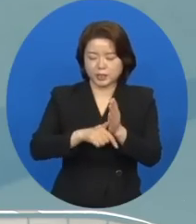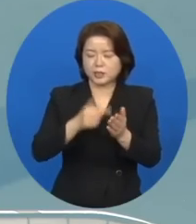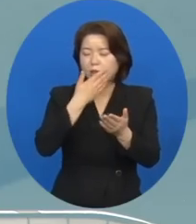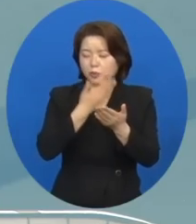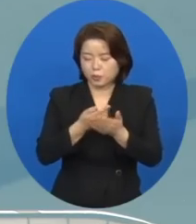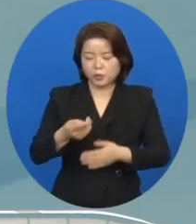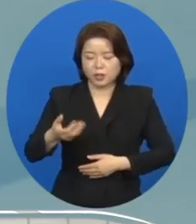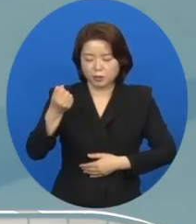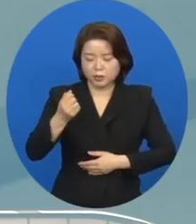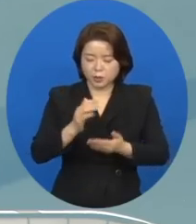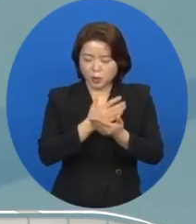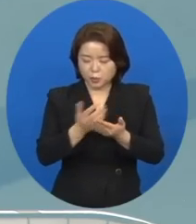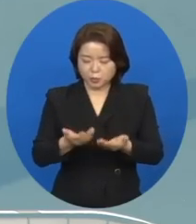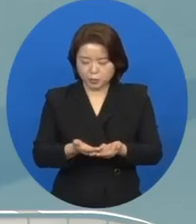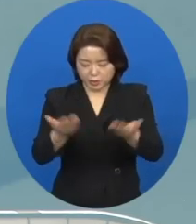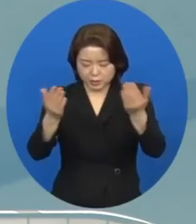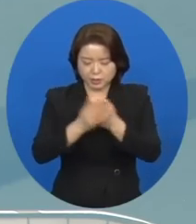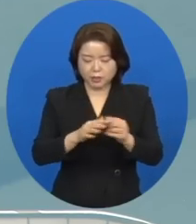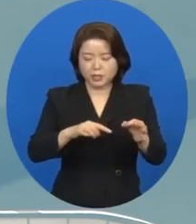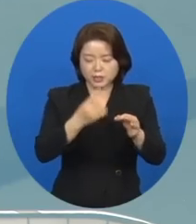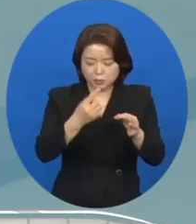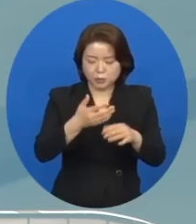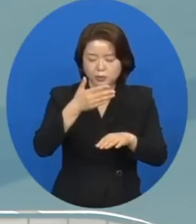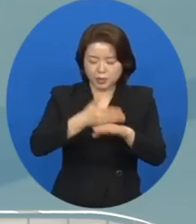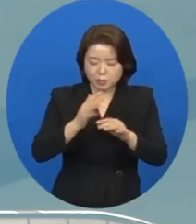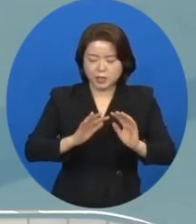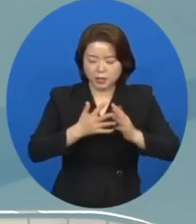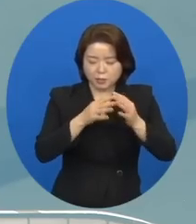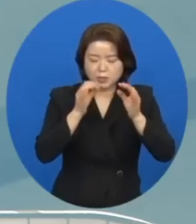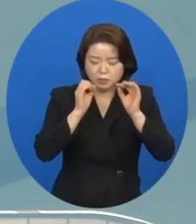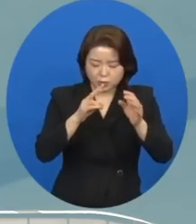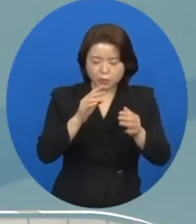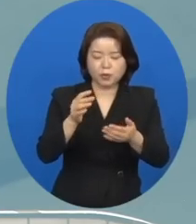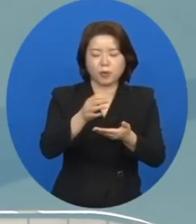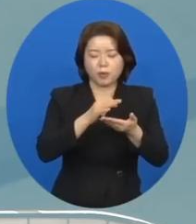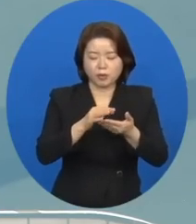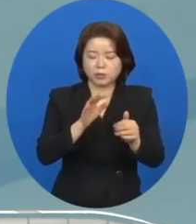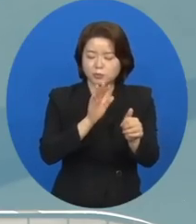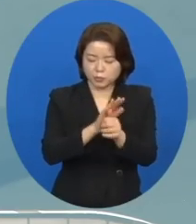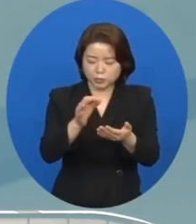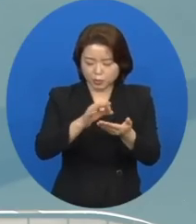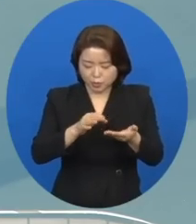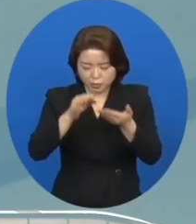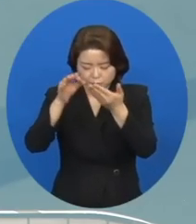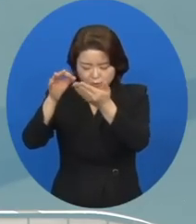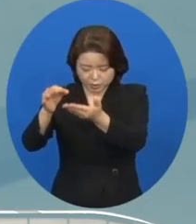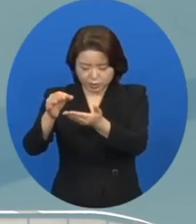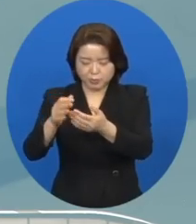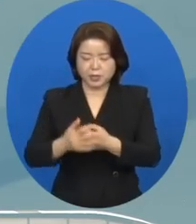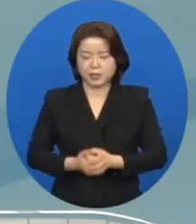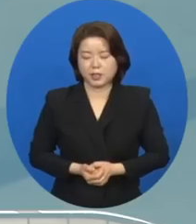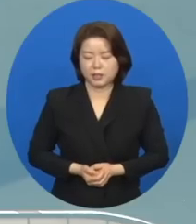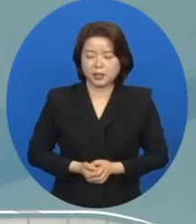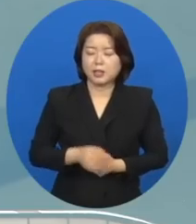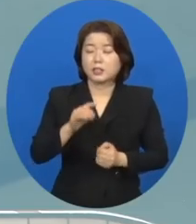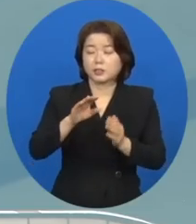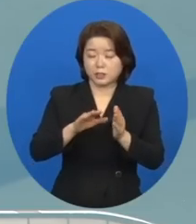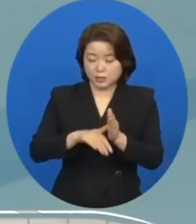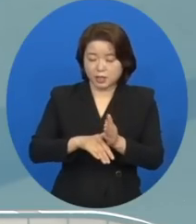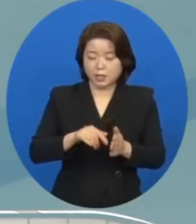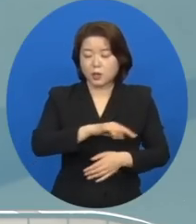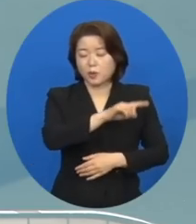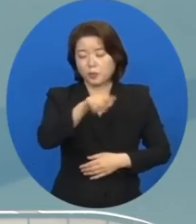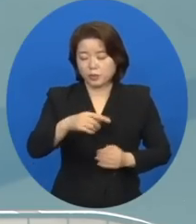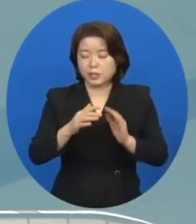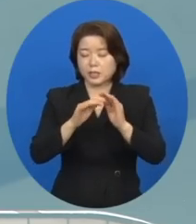것으로 구별하여 11조로 감사헌금으로, 건축헌금으로, 성경헌금으로, 구제헌금으로 주님께 올려드릴 때에 저들의